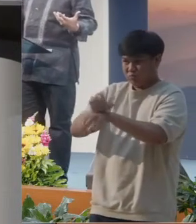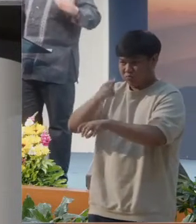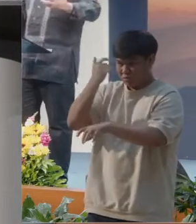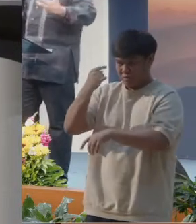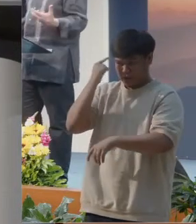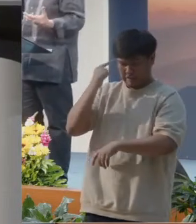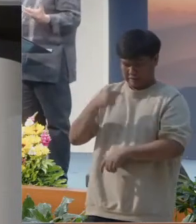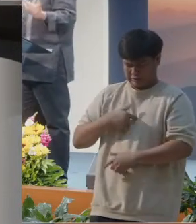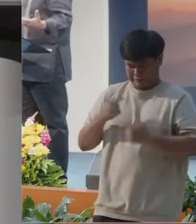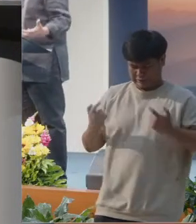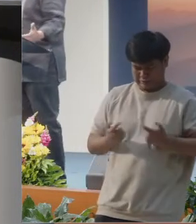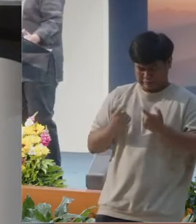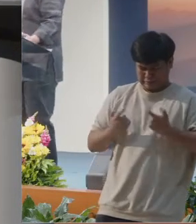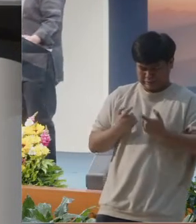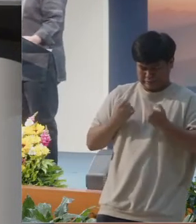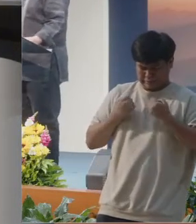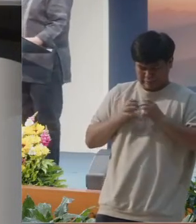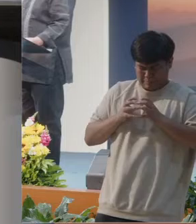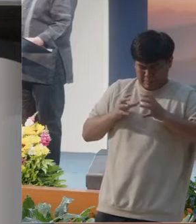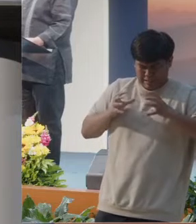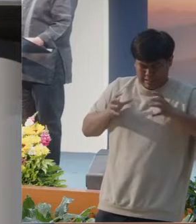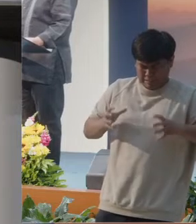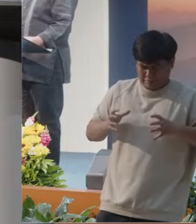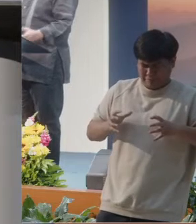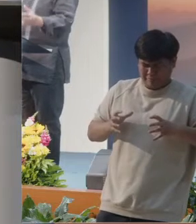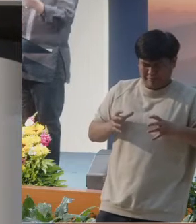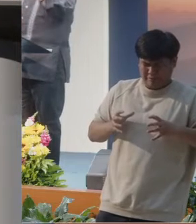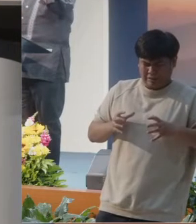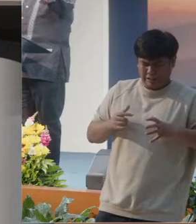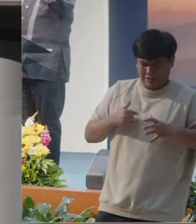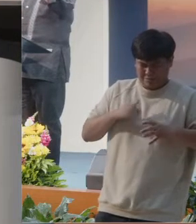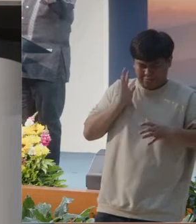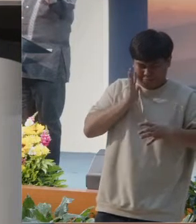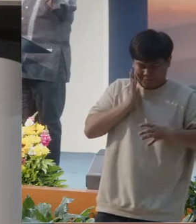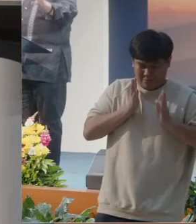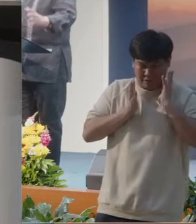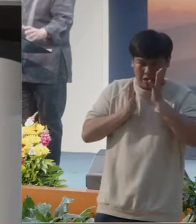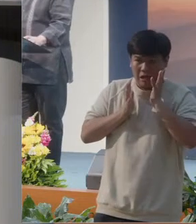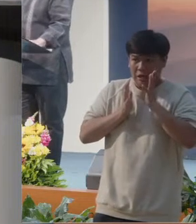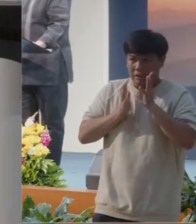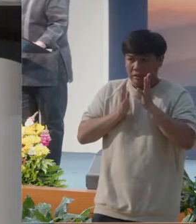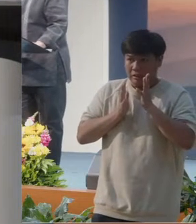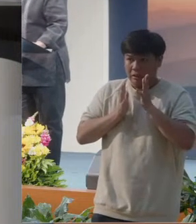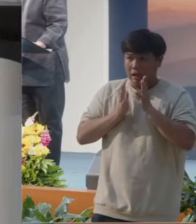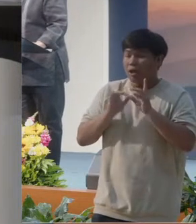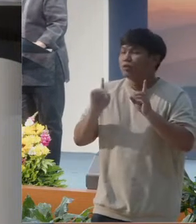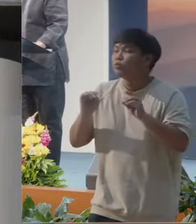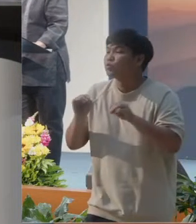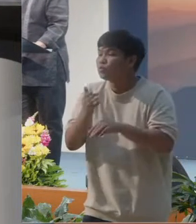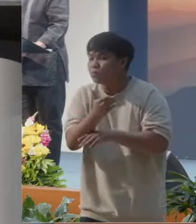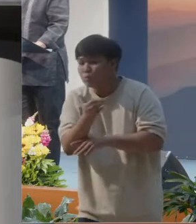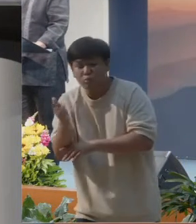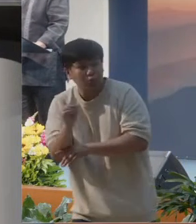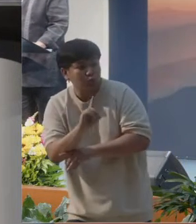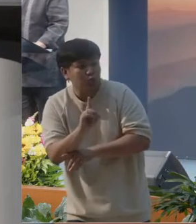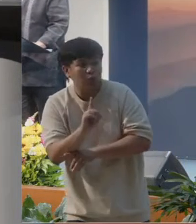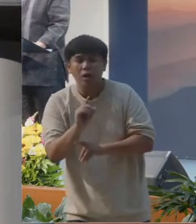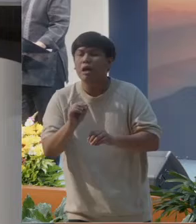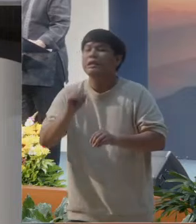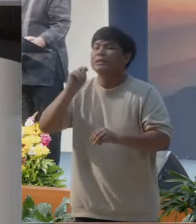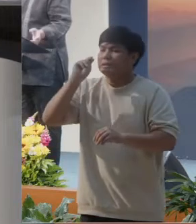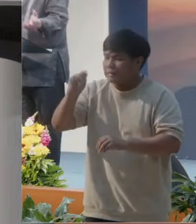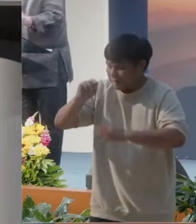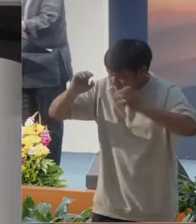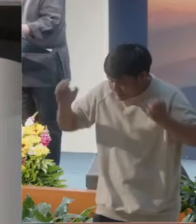kanilang hinaharap na pagkakamali, ang dalangin ko, pwede ko po ba kayong bigyan ng assignment? Pwede po bang hikayatin